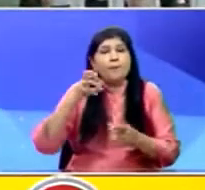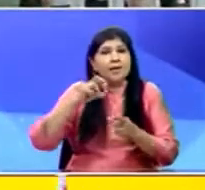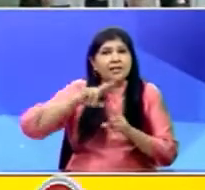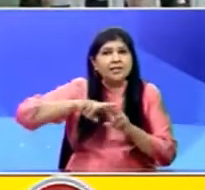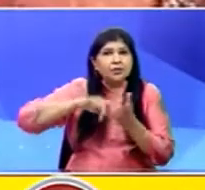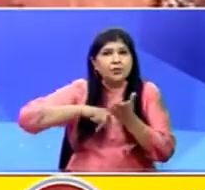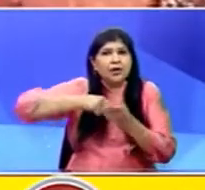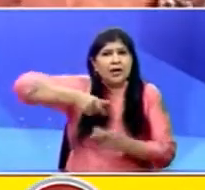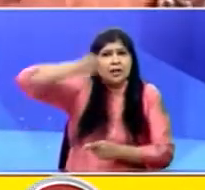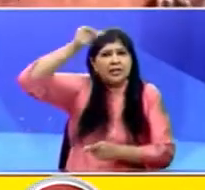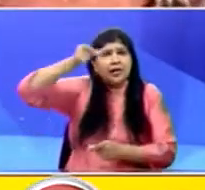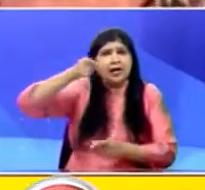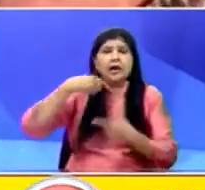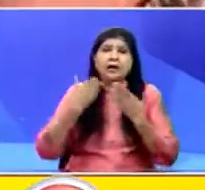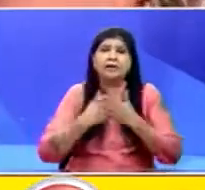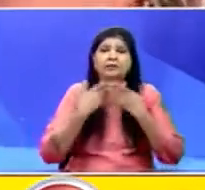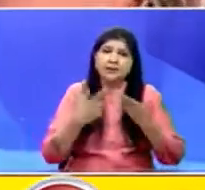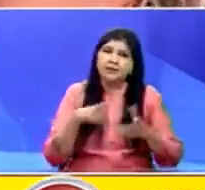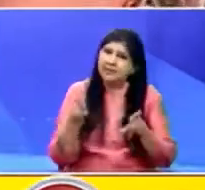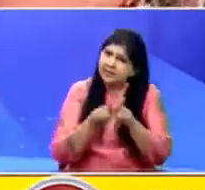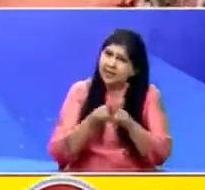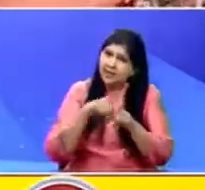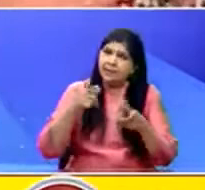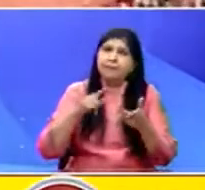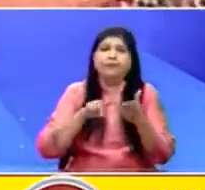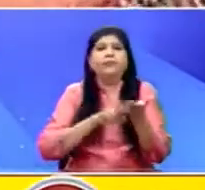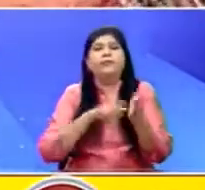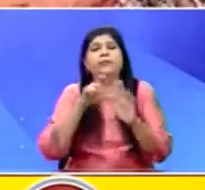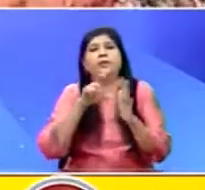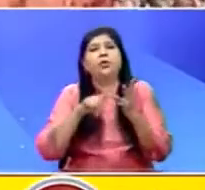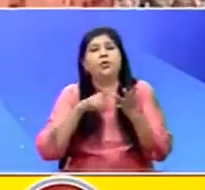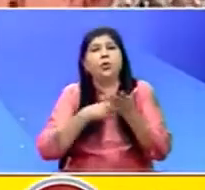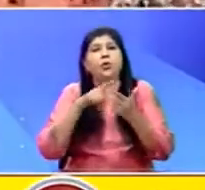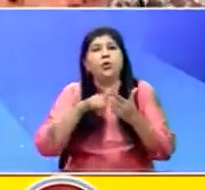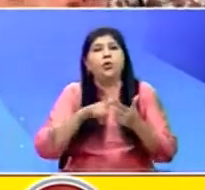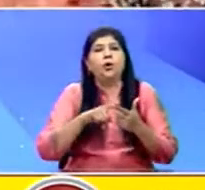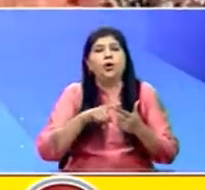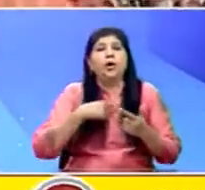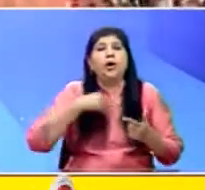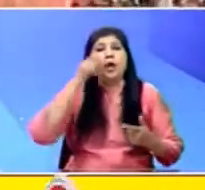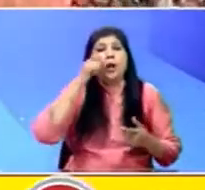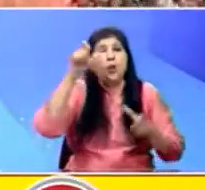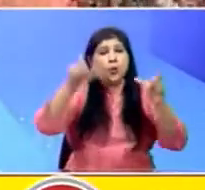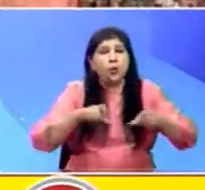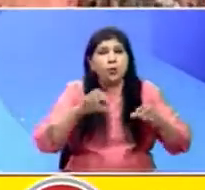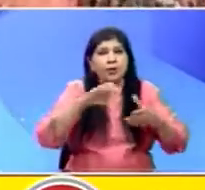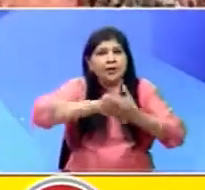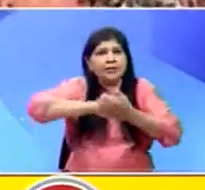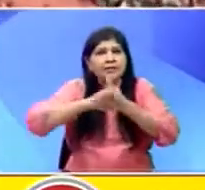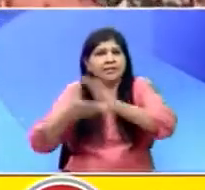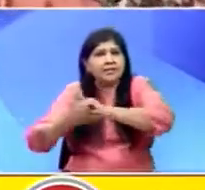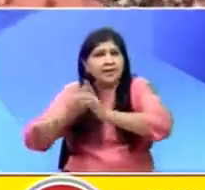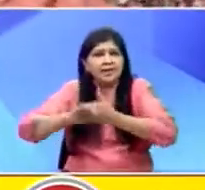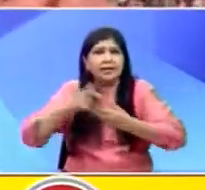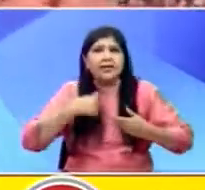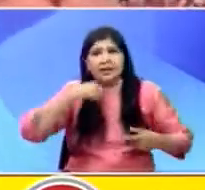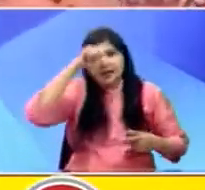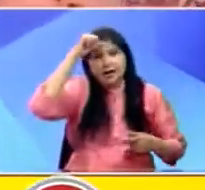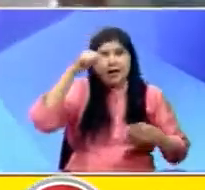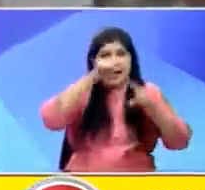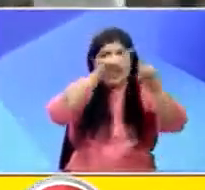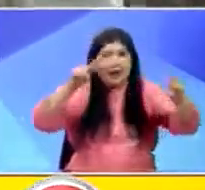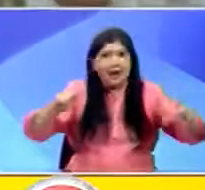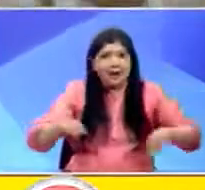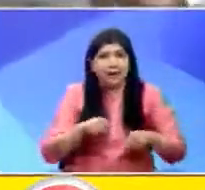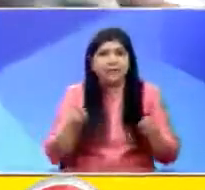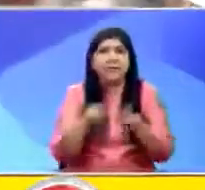बनाया। इसी तरह इंदौर में लोगों ने ह्यूमन चेन के जरिए भारत का नक्शा बनाया।